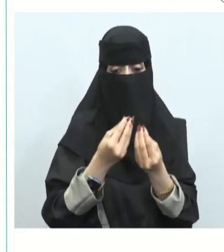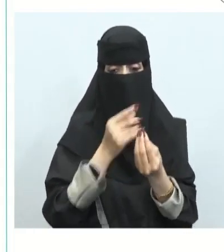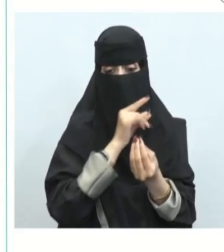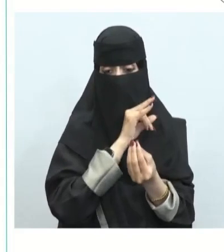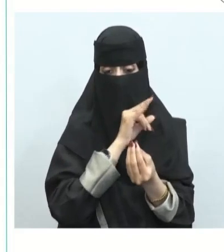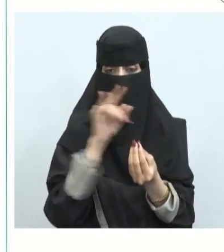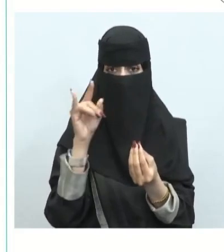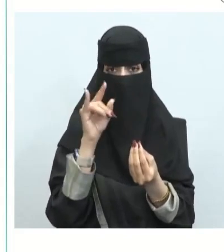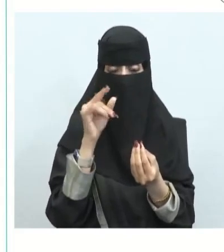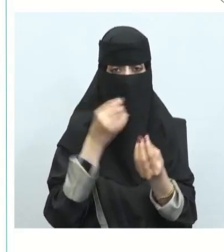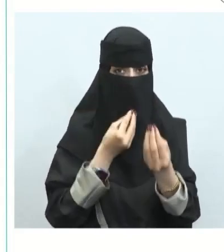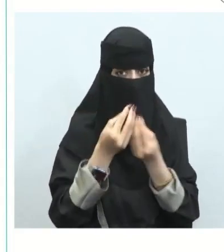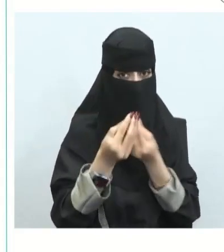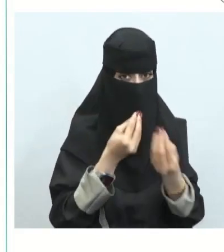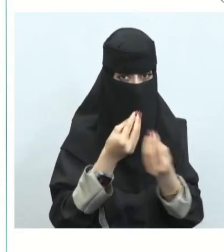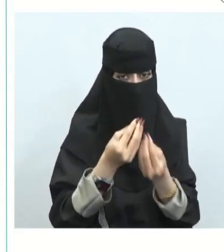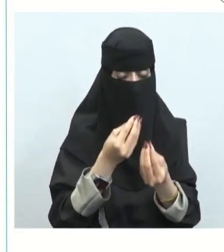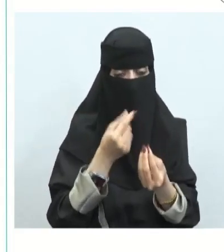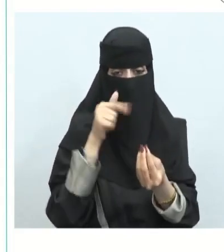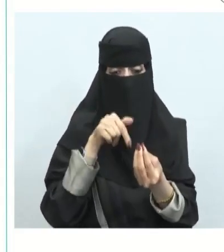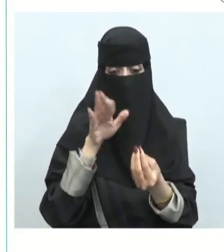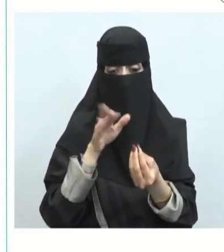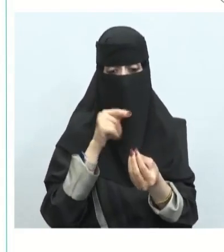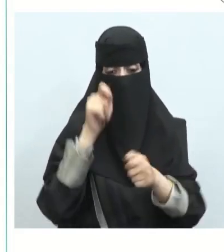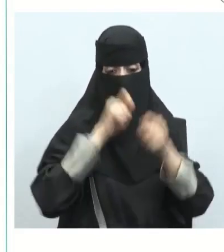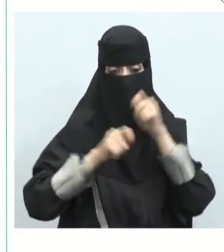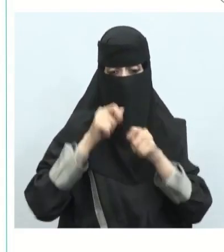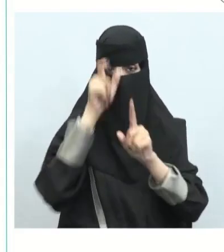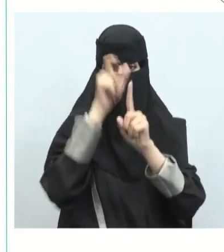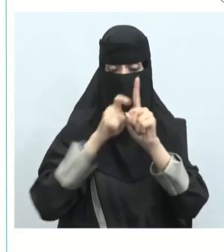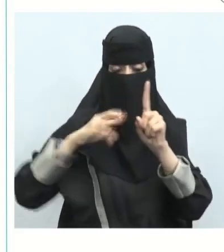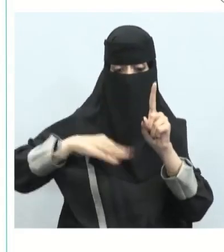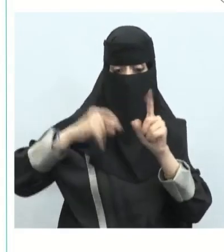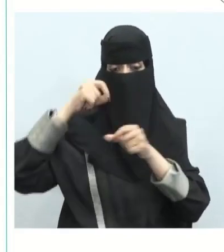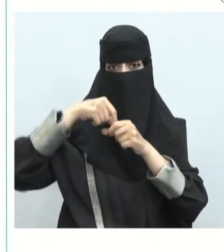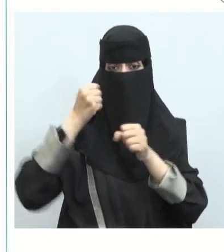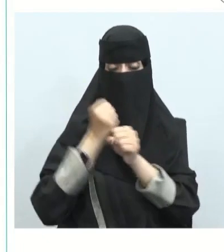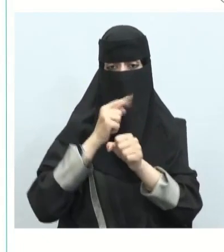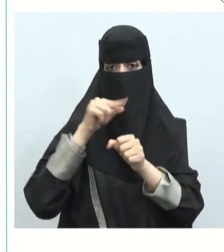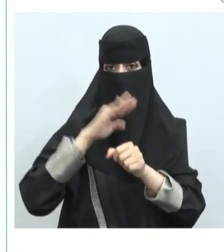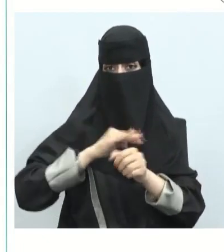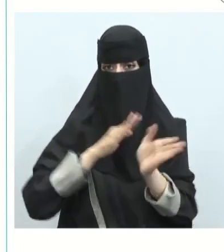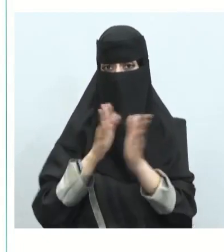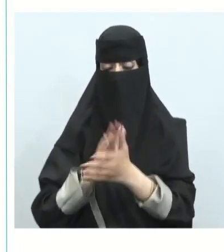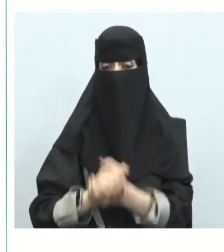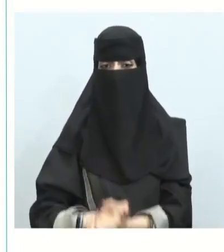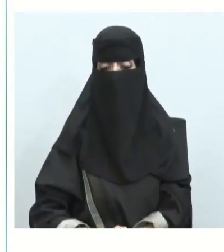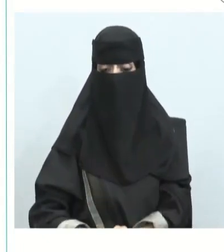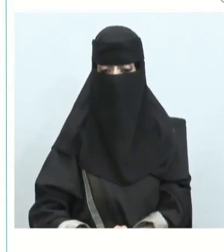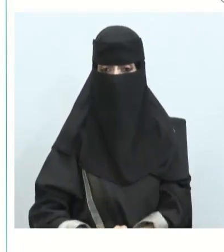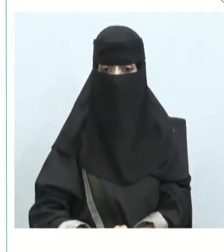هو عدم ابلاغ الموظفين قبل اتخاذ القرار وبالتالي ستكون مقاومه عاليه وبالتالي قد يشعرون بالاحباط وعدم